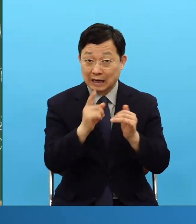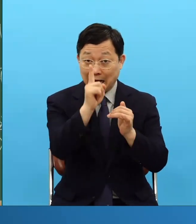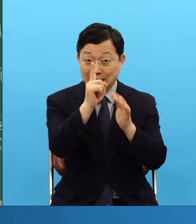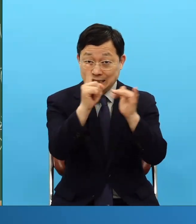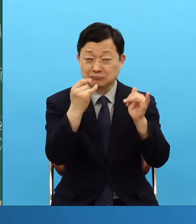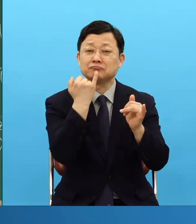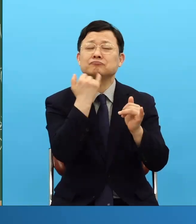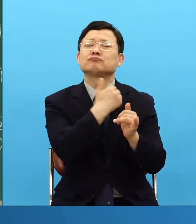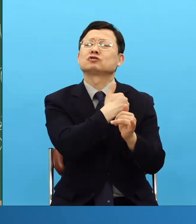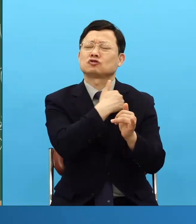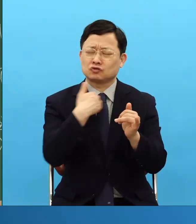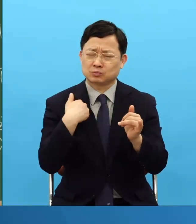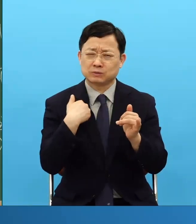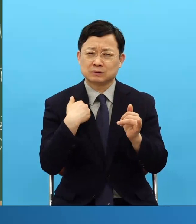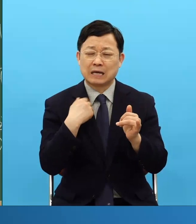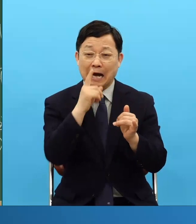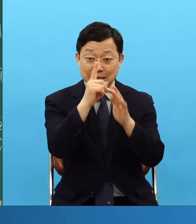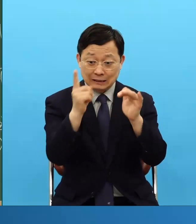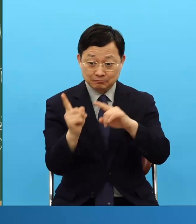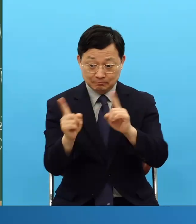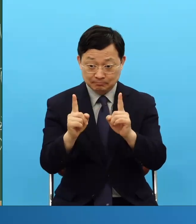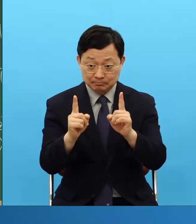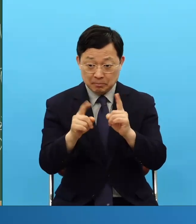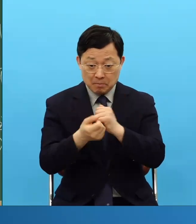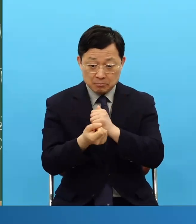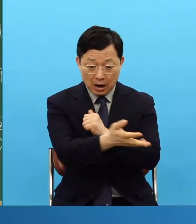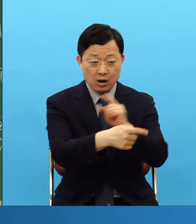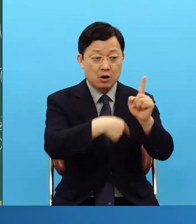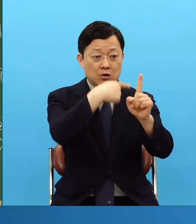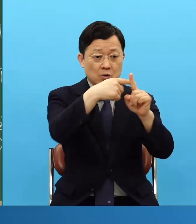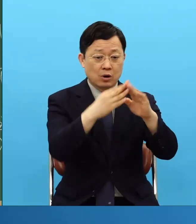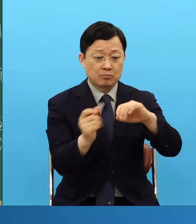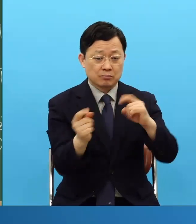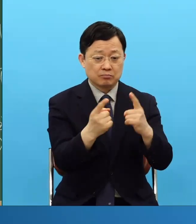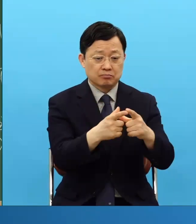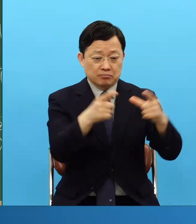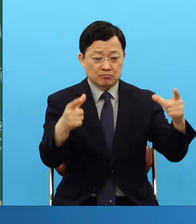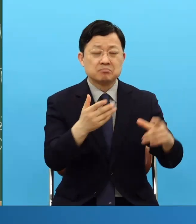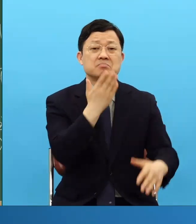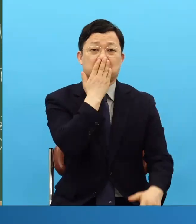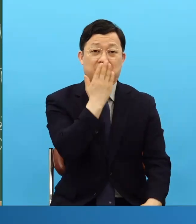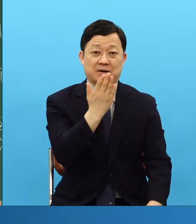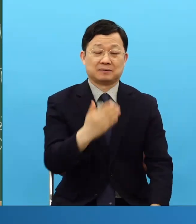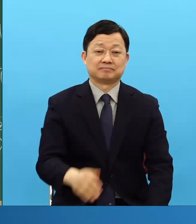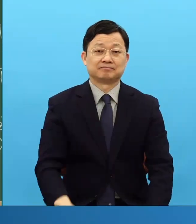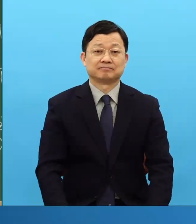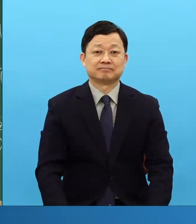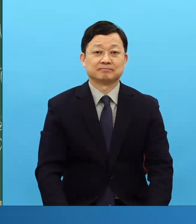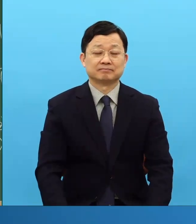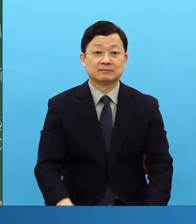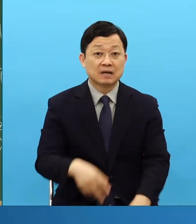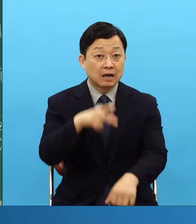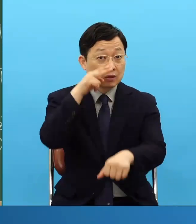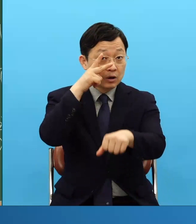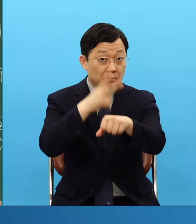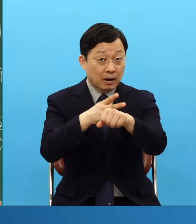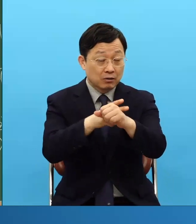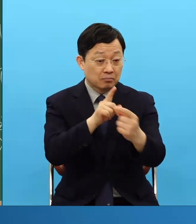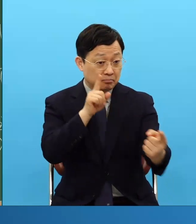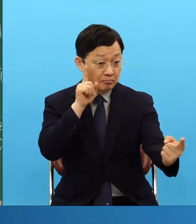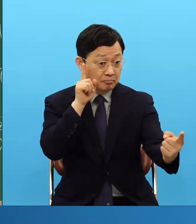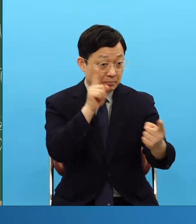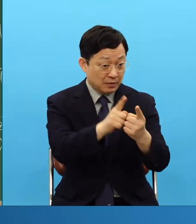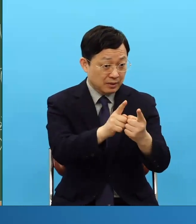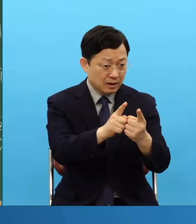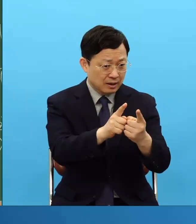살아나도 교회 삽니다. That even if one church officer, one business person comes to 그렇잖아요. life, they can save the church. Isn't that so? 바울을 만나자마자 평생